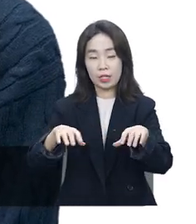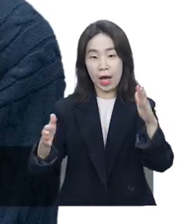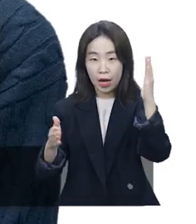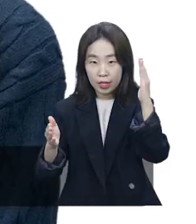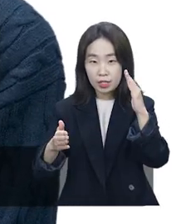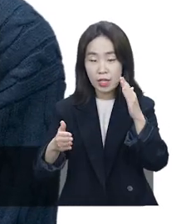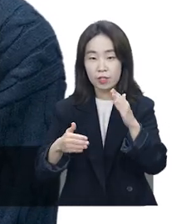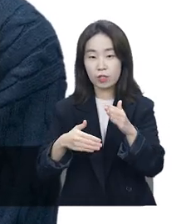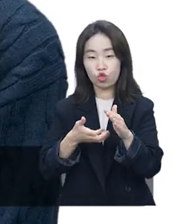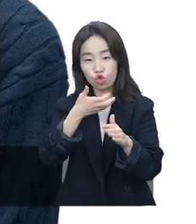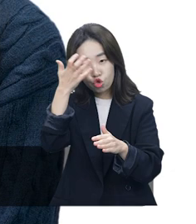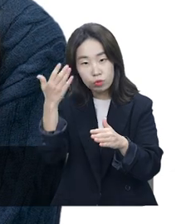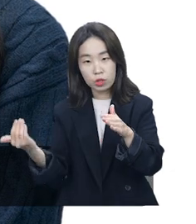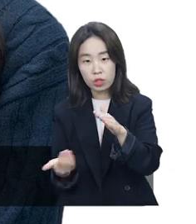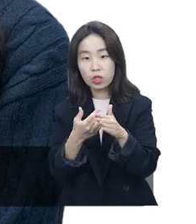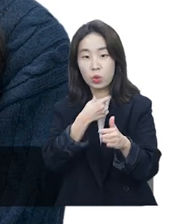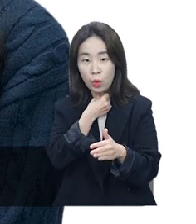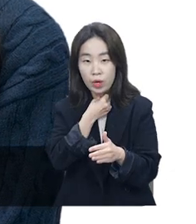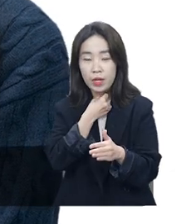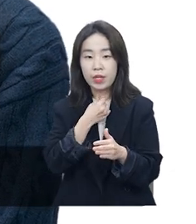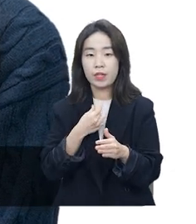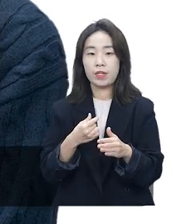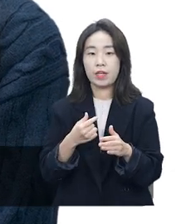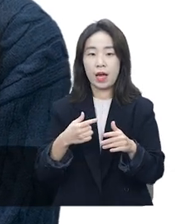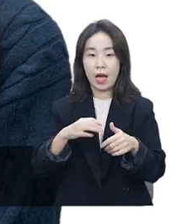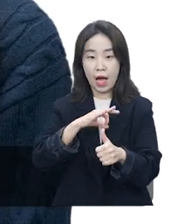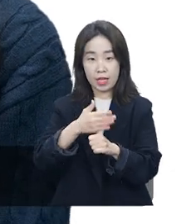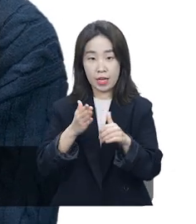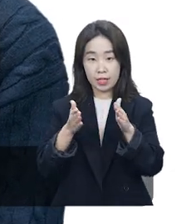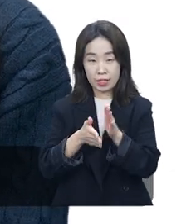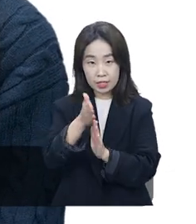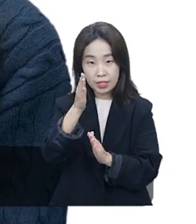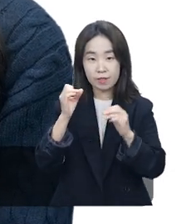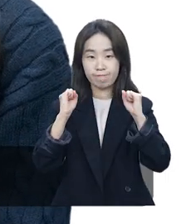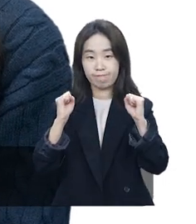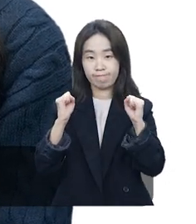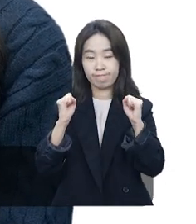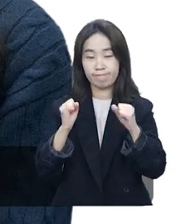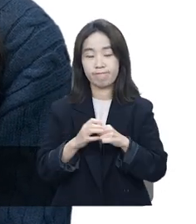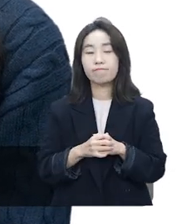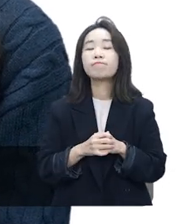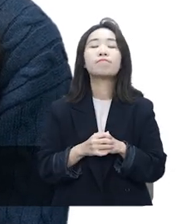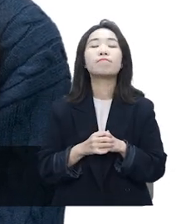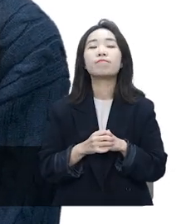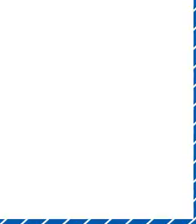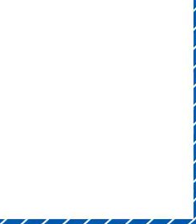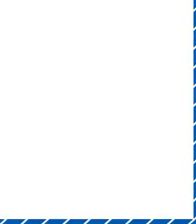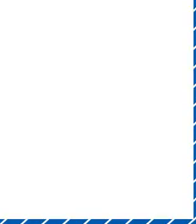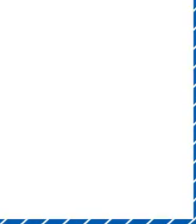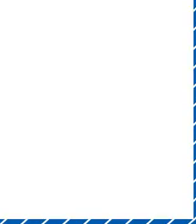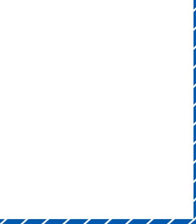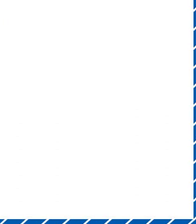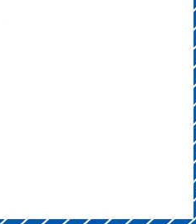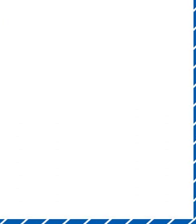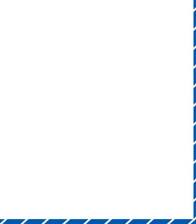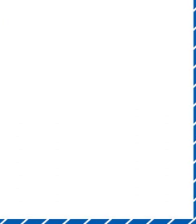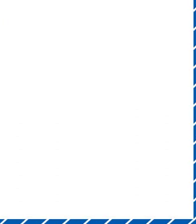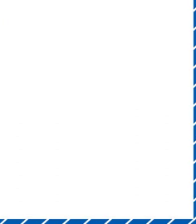학생들의 꿈이 피어나고 열매를 맺길 바라는 마음으로 안양시가 늘 응원하겠습니다.